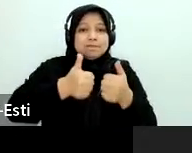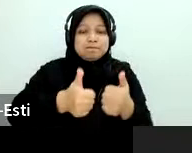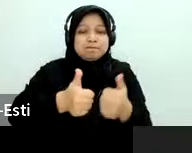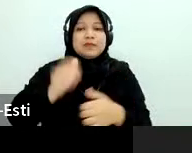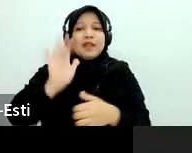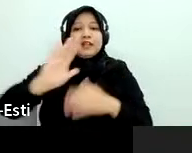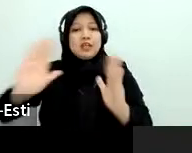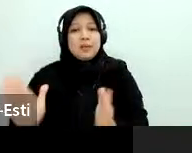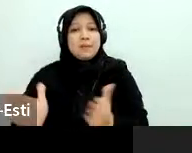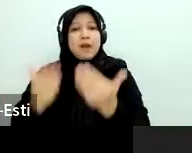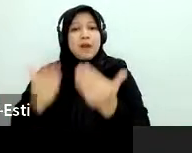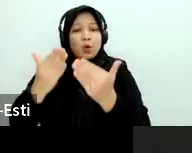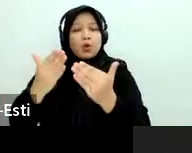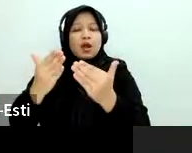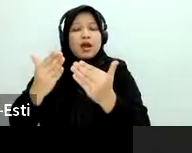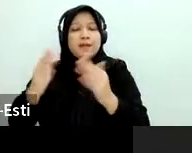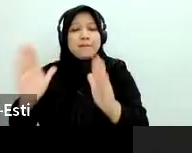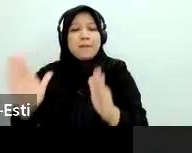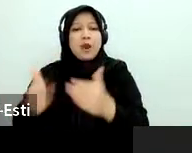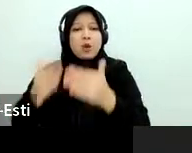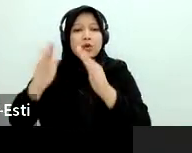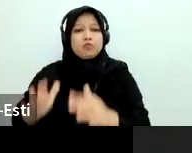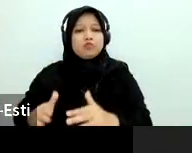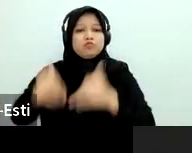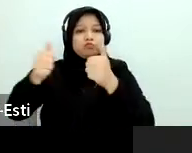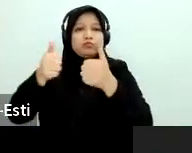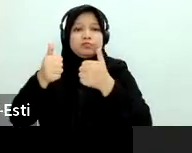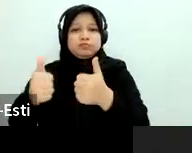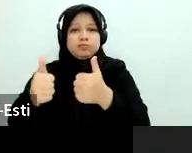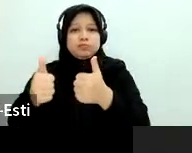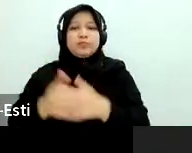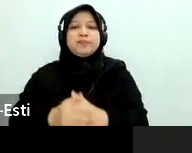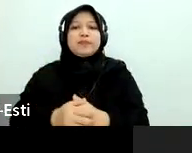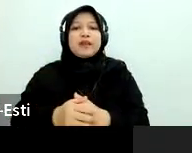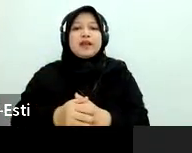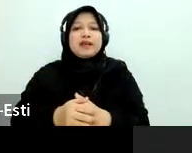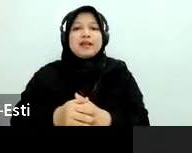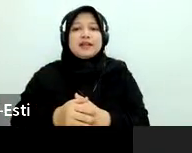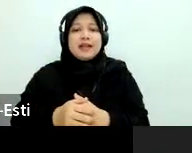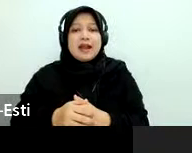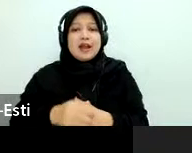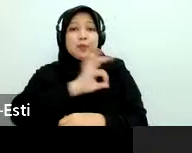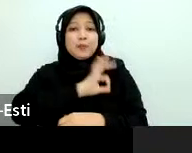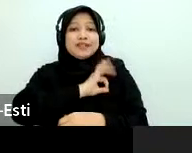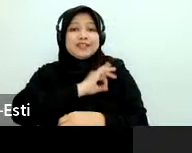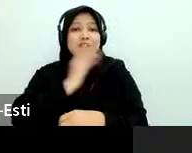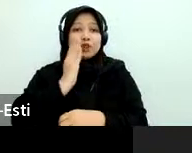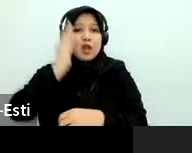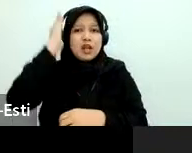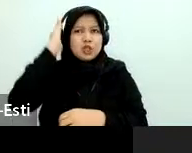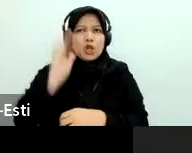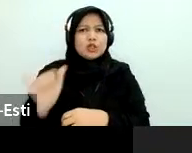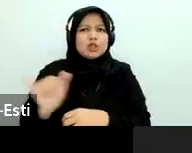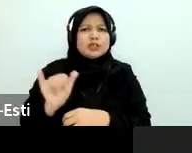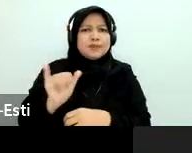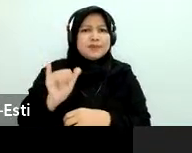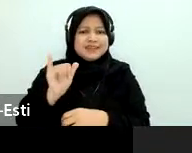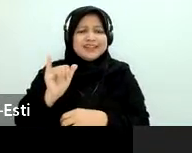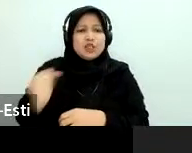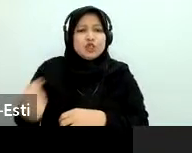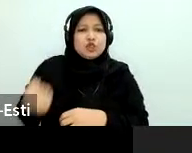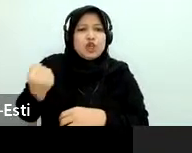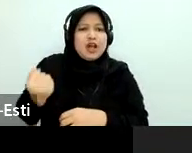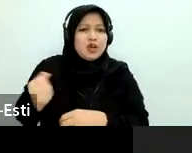seorang ahli retorika yang seperti abrasi dan Soekarno tetapi konsistensinya dalam menjalankan strategi politik